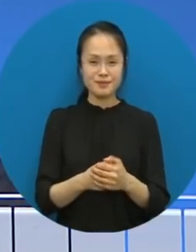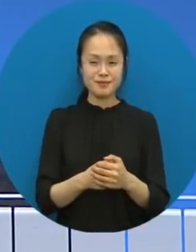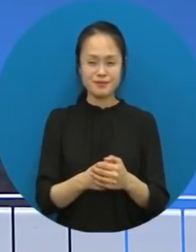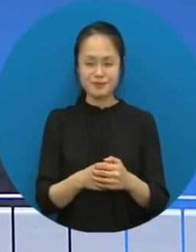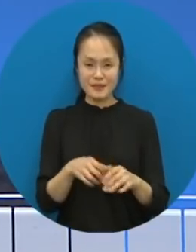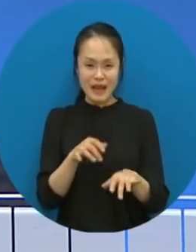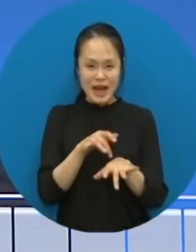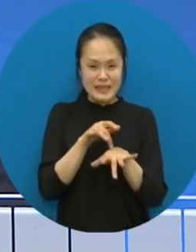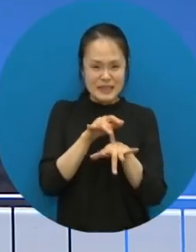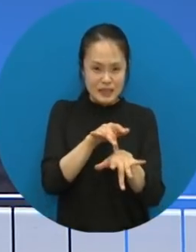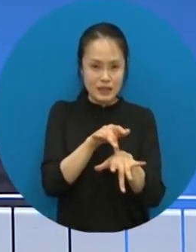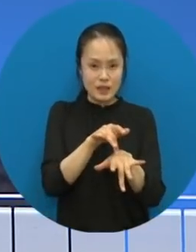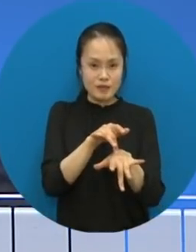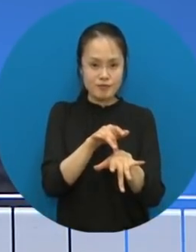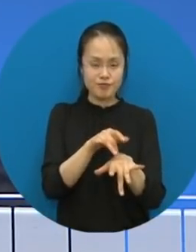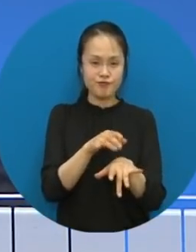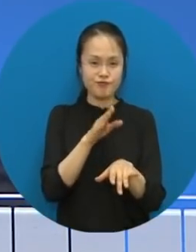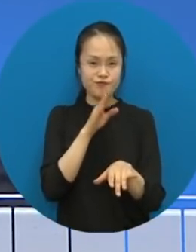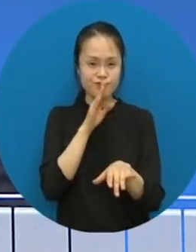홈서비스를 합니다.